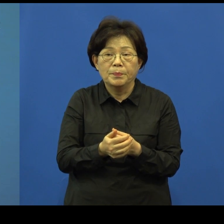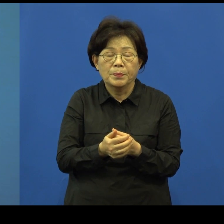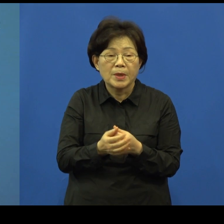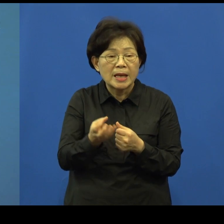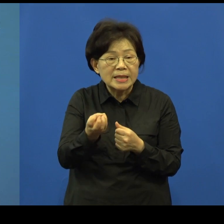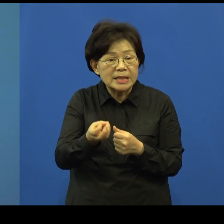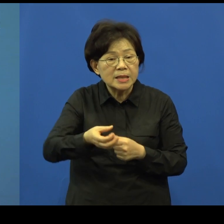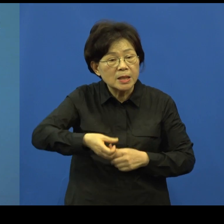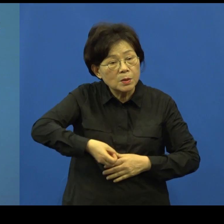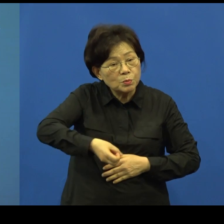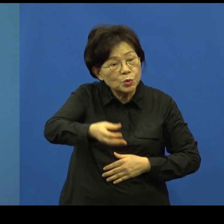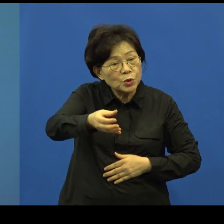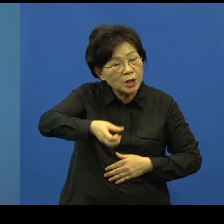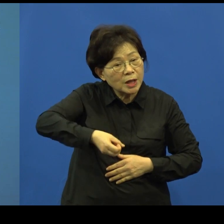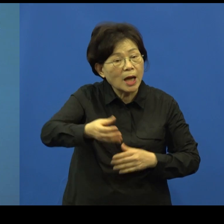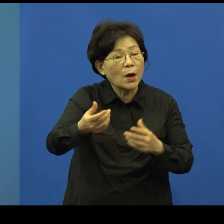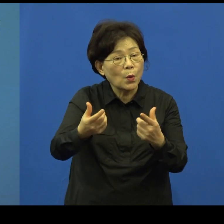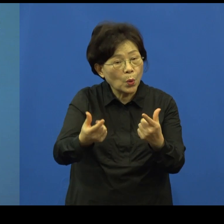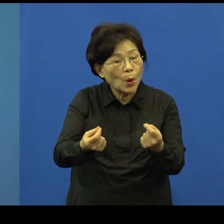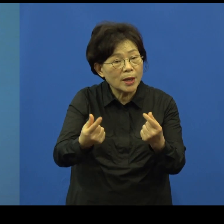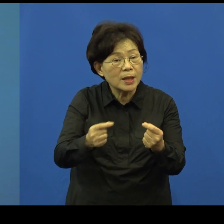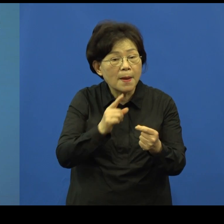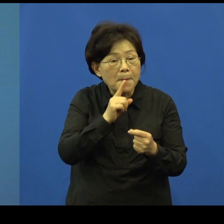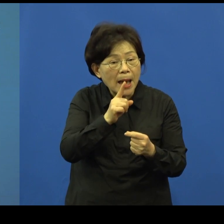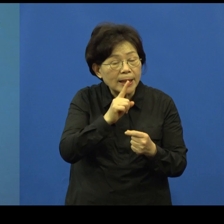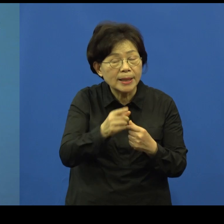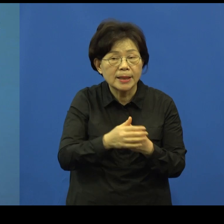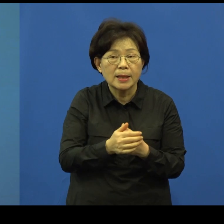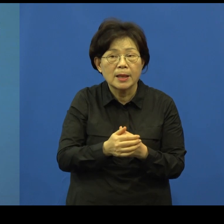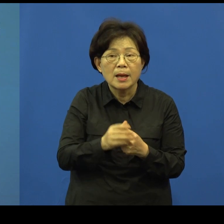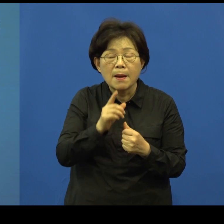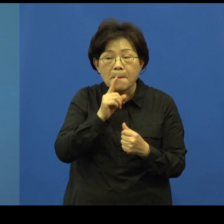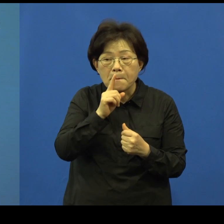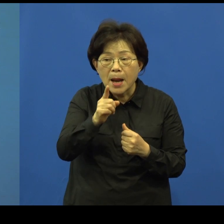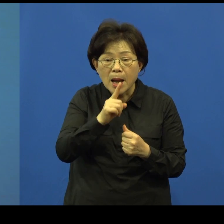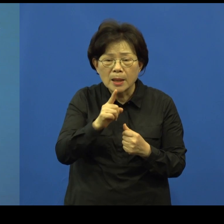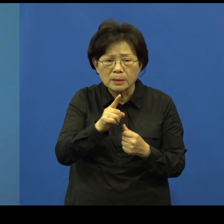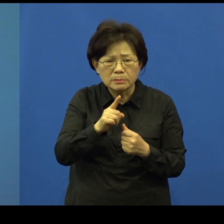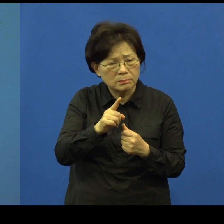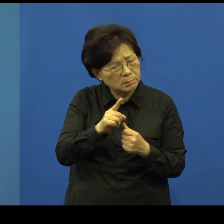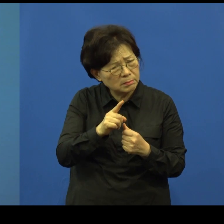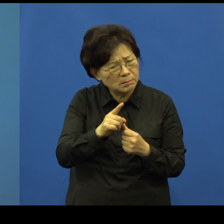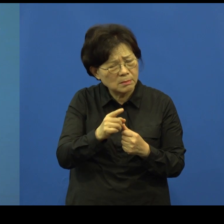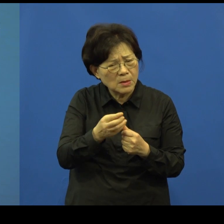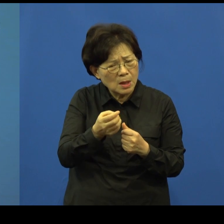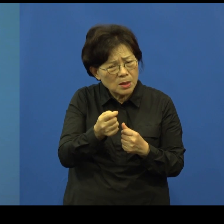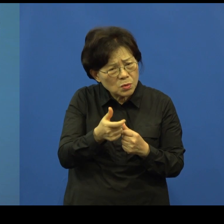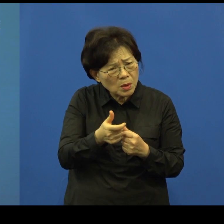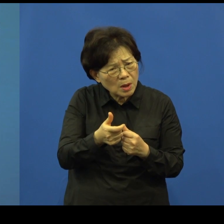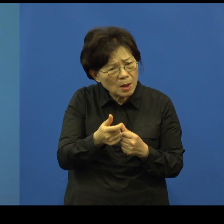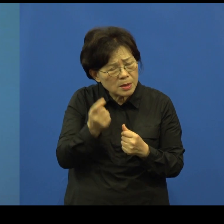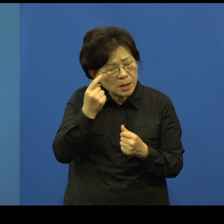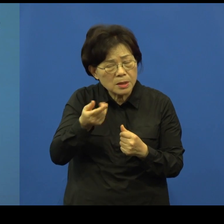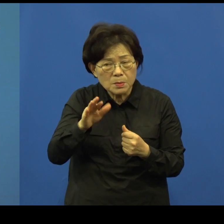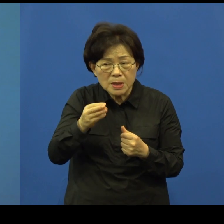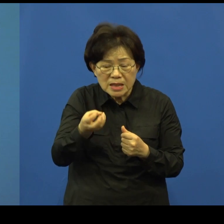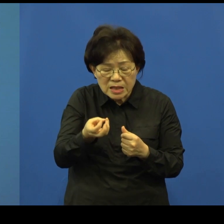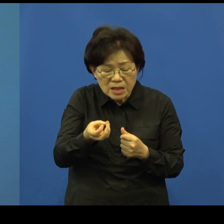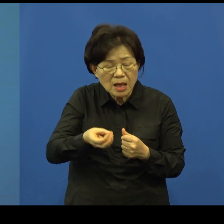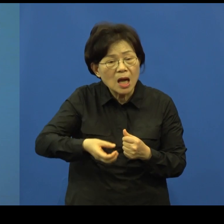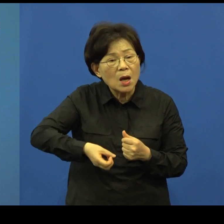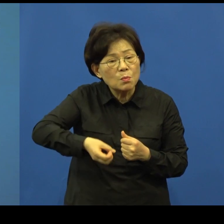씨를 뿌리는 겁니다. 말을 하는 것은 씨를 뿌리는 겁니다. 그 말이 별거 아닌 것 같은데 그 씨가 뿌려지는